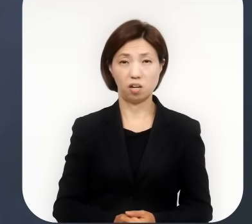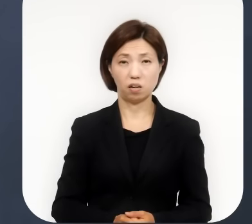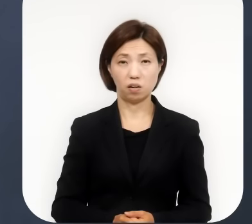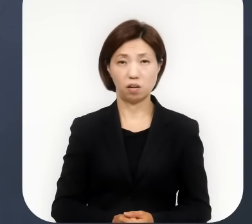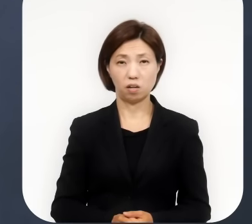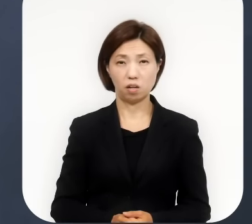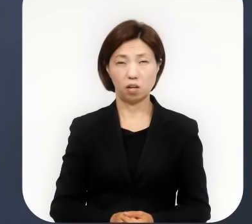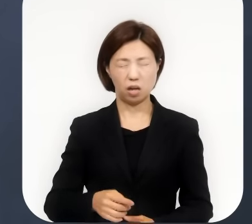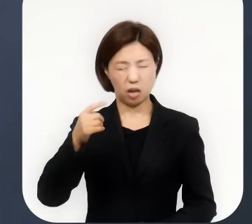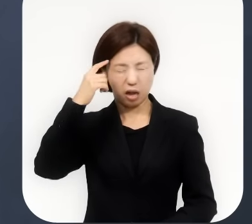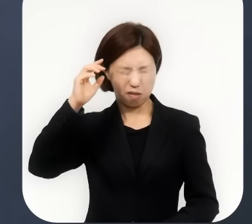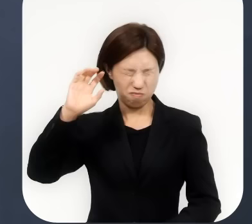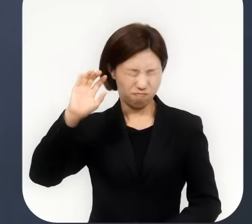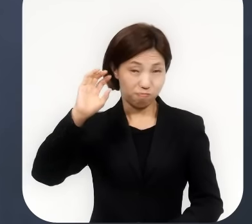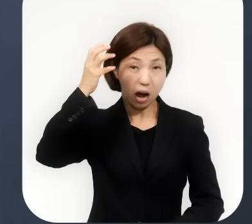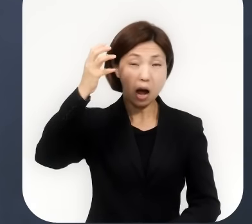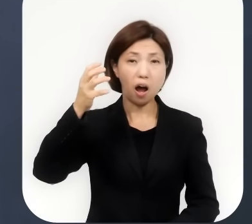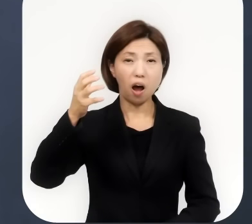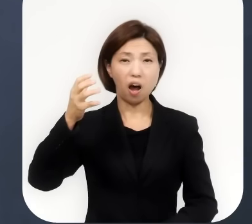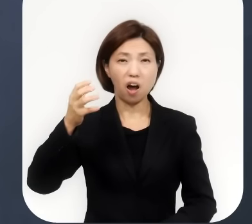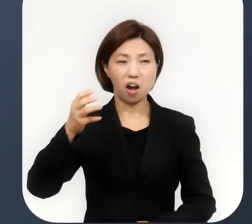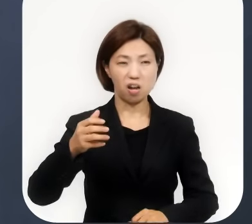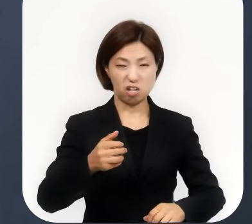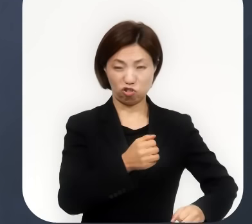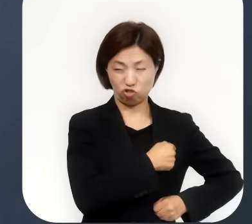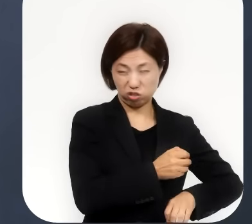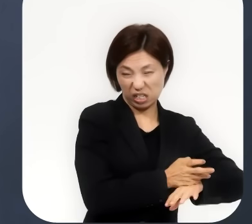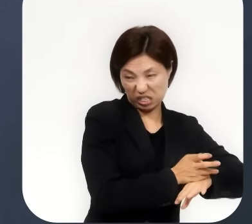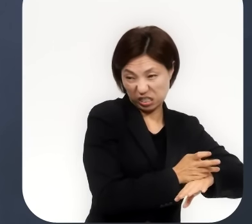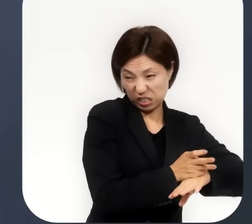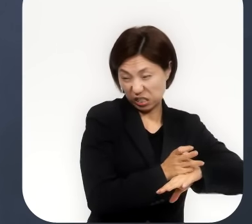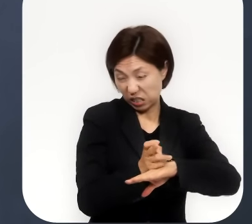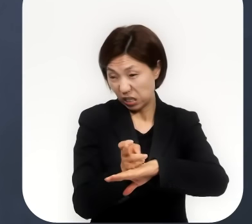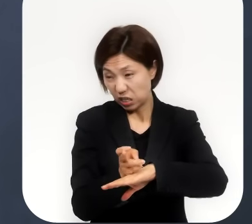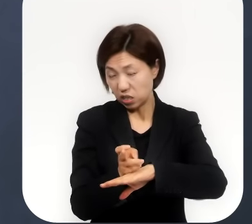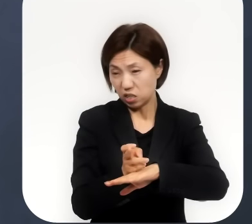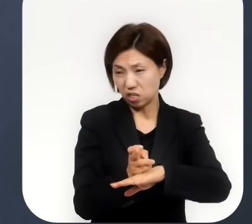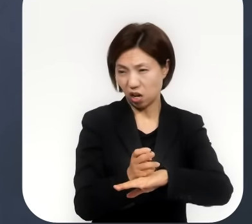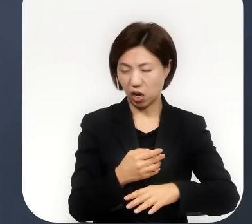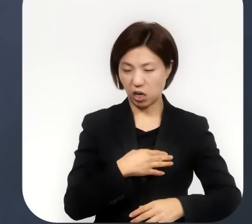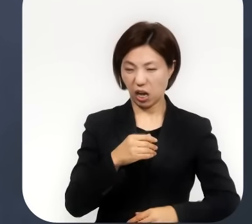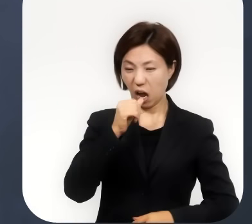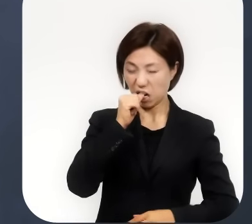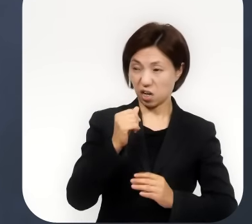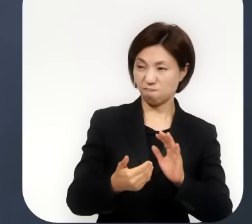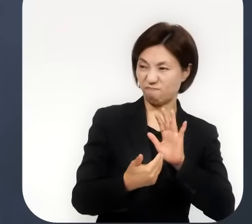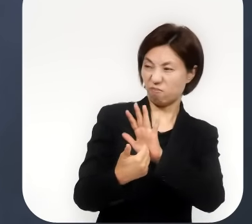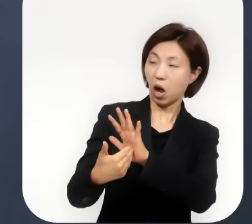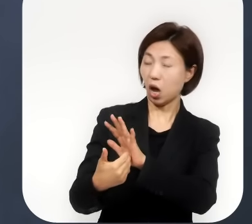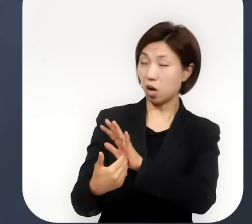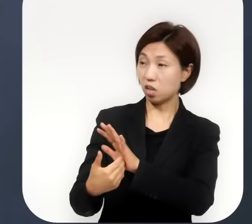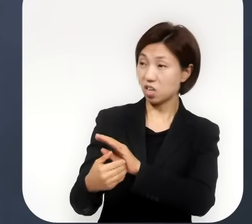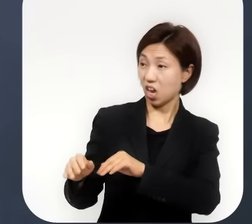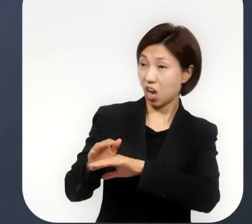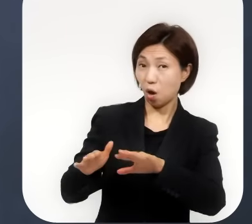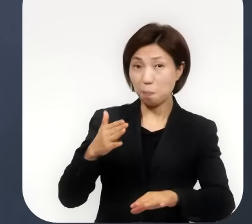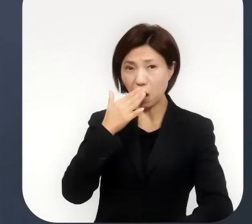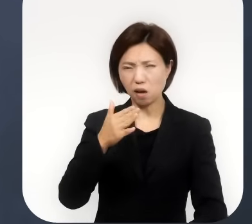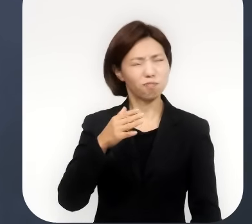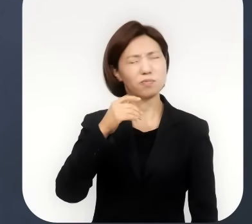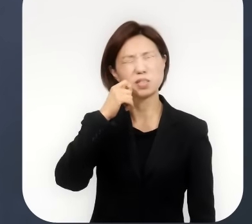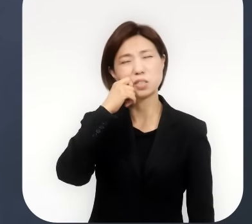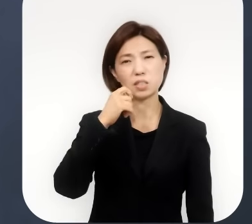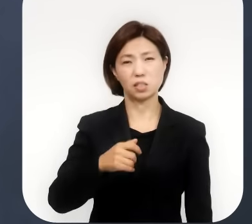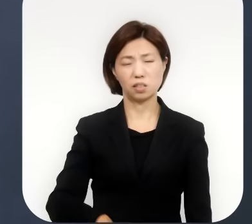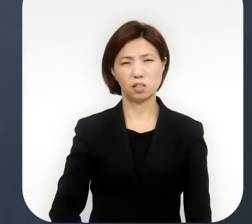돼요 재정신 안 한 사람을 뭐 뭐 탱크 다 갖다 놓고 슨 방타이 있고 경찰이서 있다고 그게